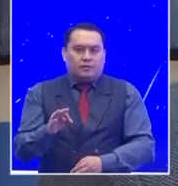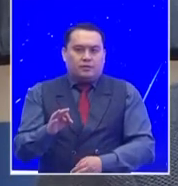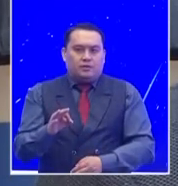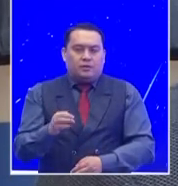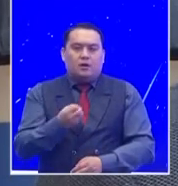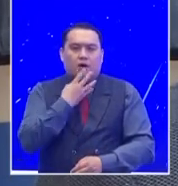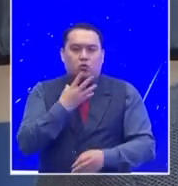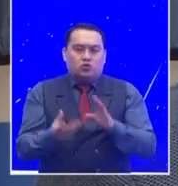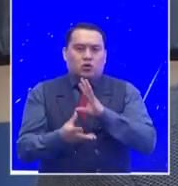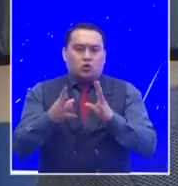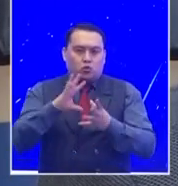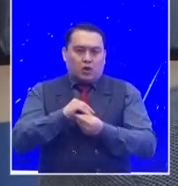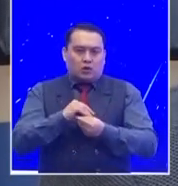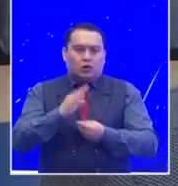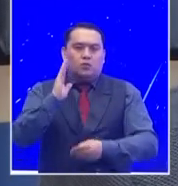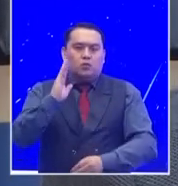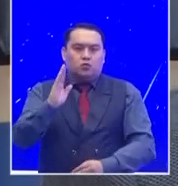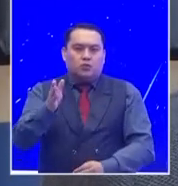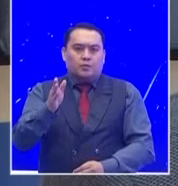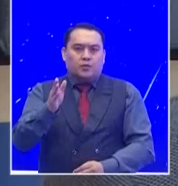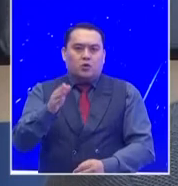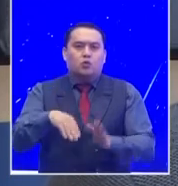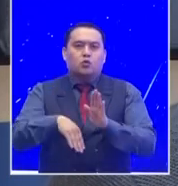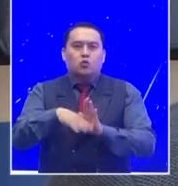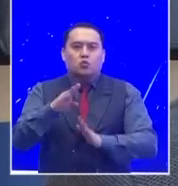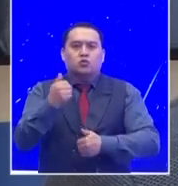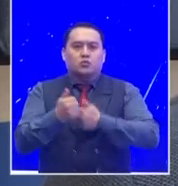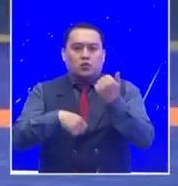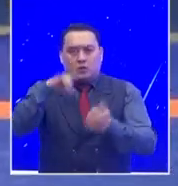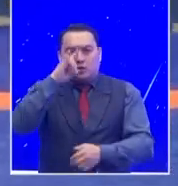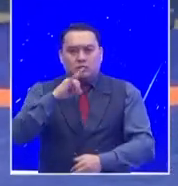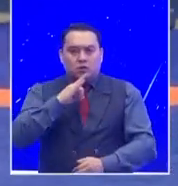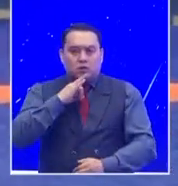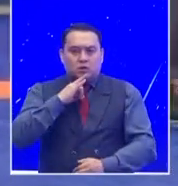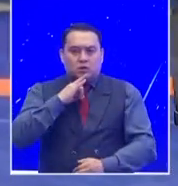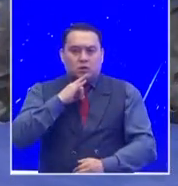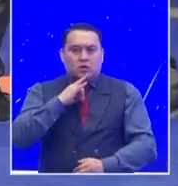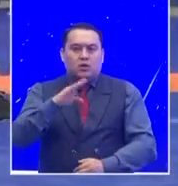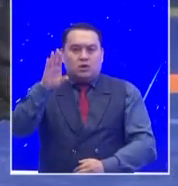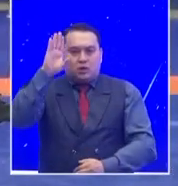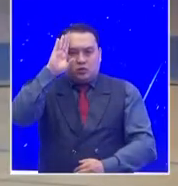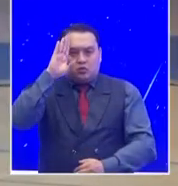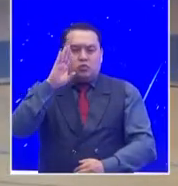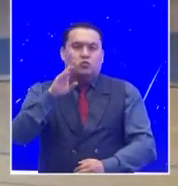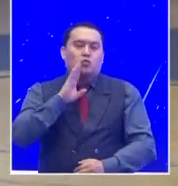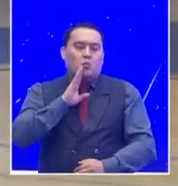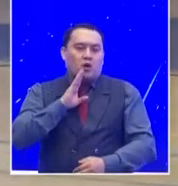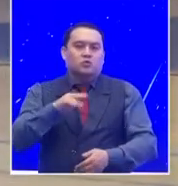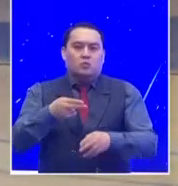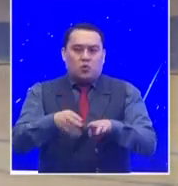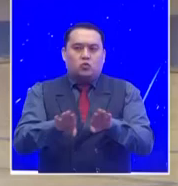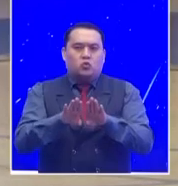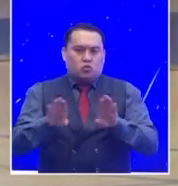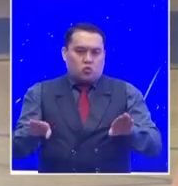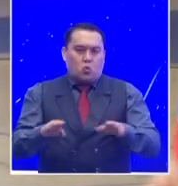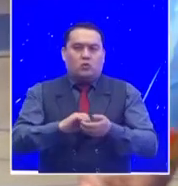показать хороший результат и в дальнейшем лучше выступить на чемпионате Казахстана. Глупо считать, что девушки слабый пол, ведь поединки они показывают по